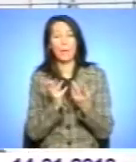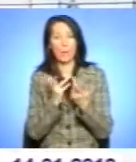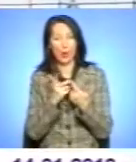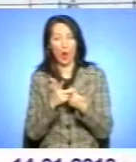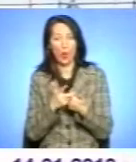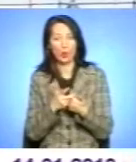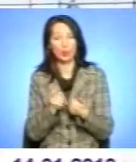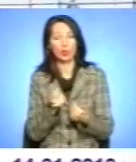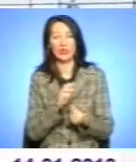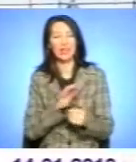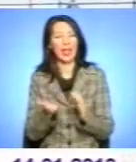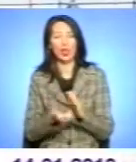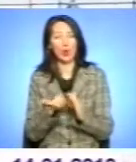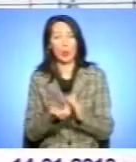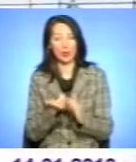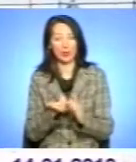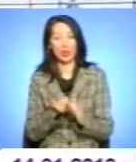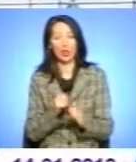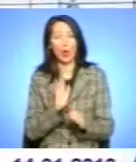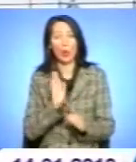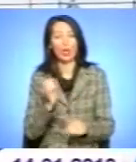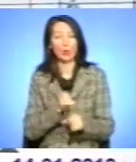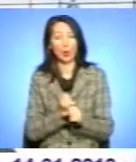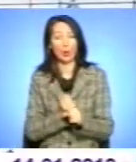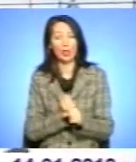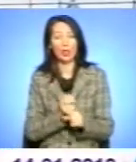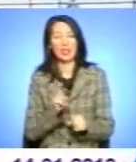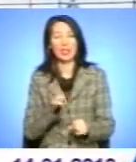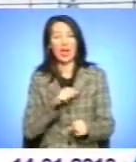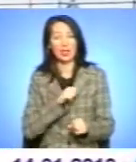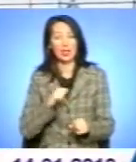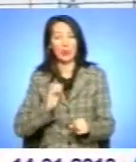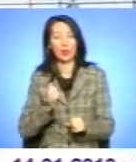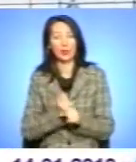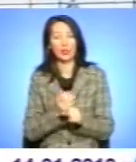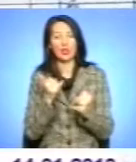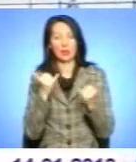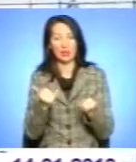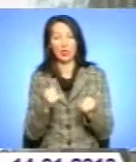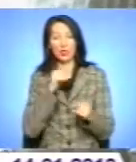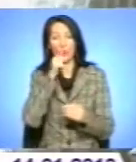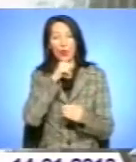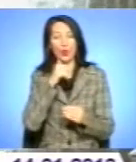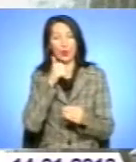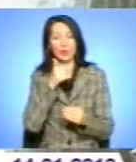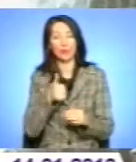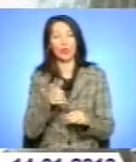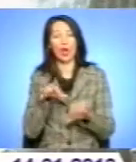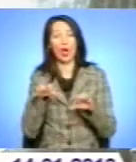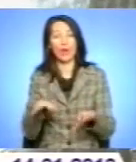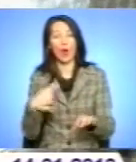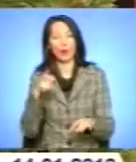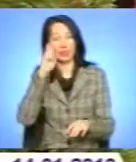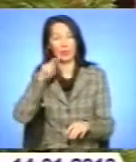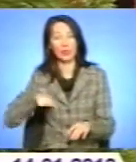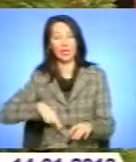не допрацювали, що будемо робити, як саме будемо робити вже в нинішньому році. Голова